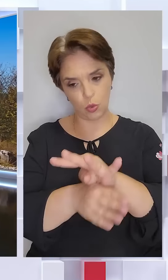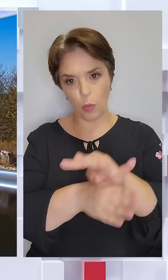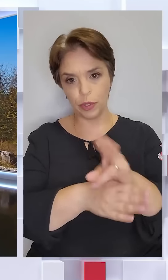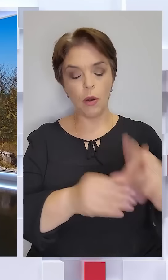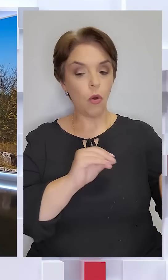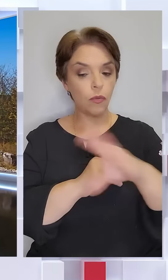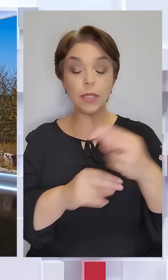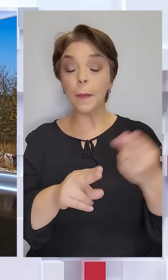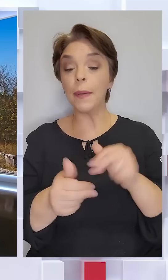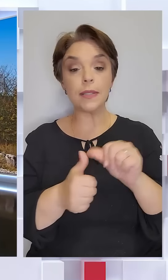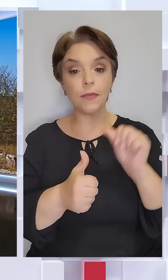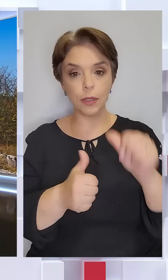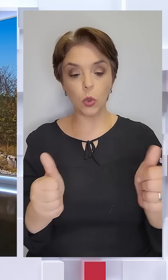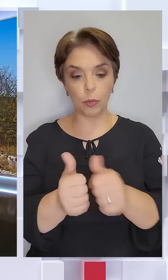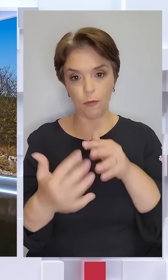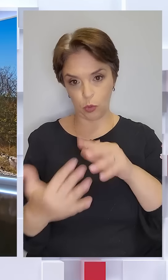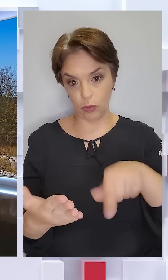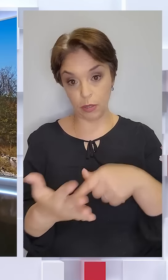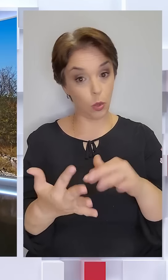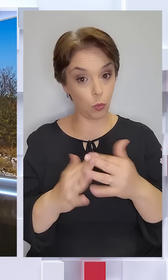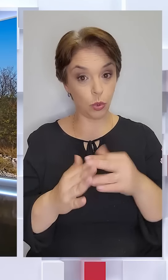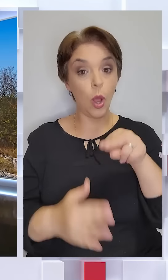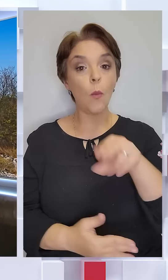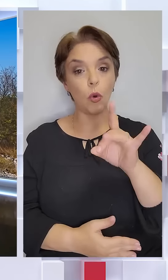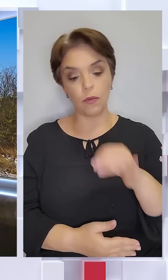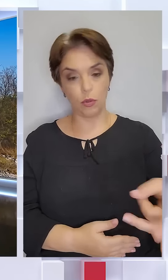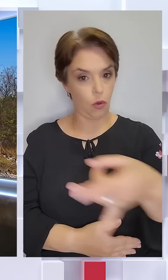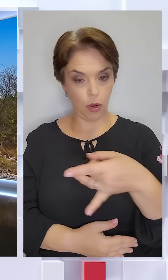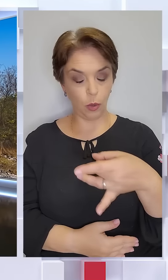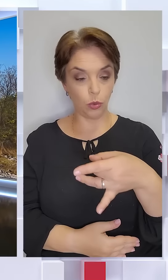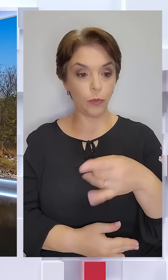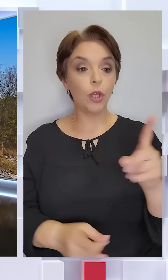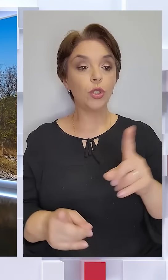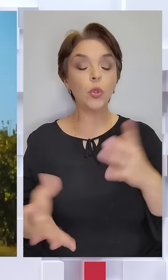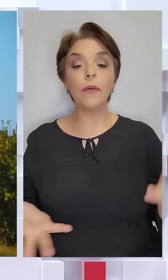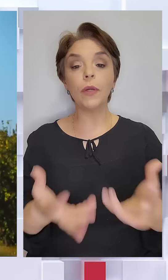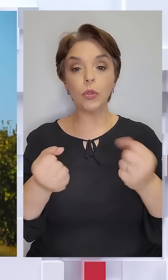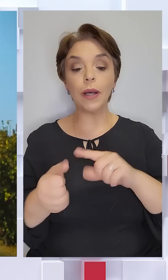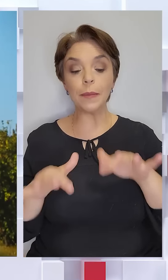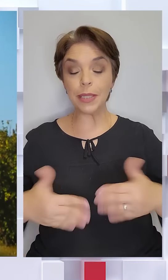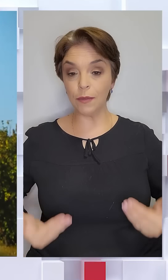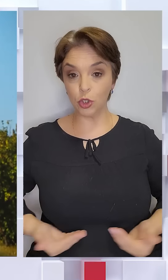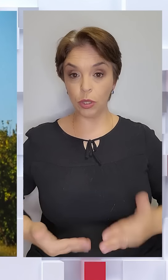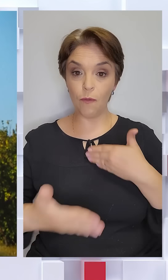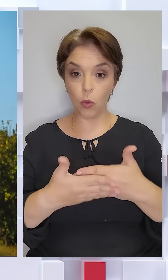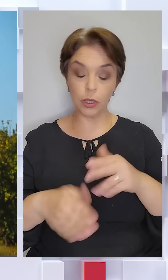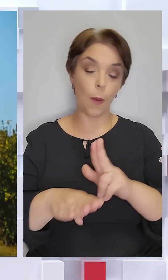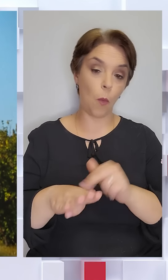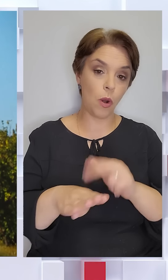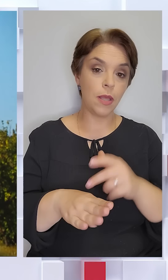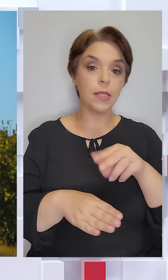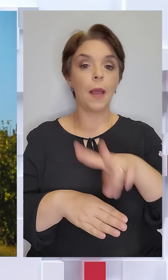обстрілів усіх без винятку прифронтових населених пунктів Покровського району. Щоб врятувати місцевих жителів, волонтери,